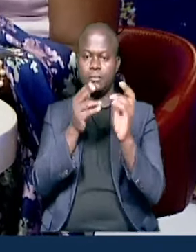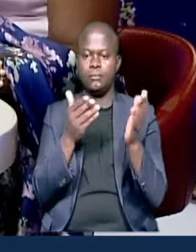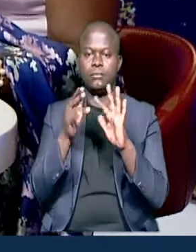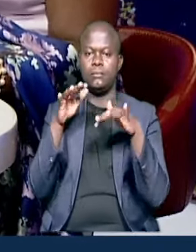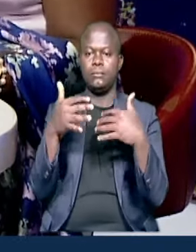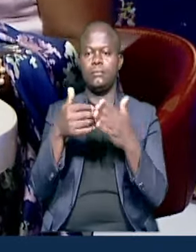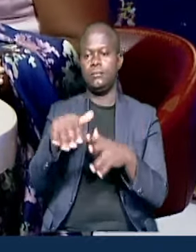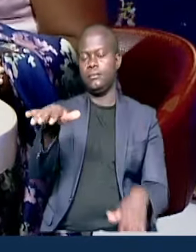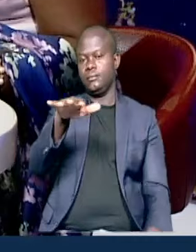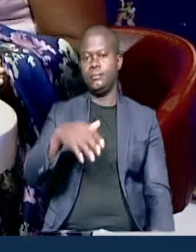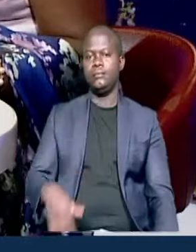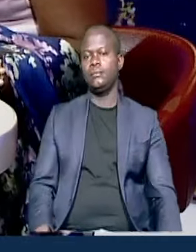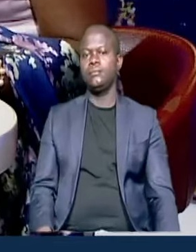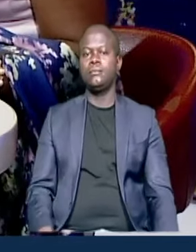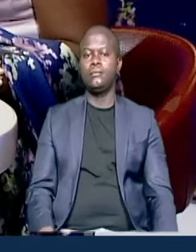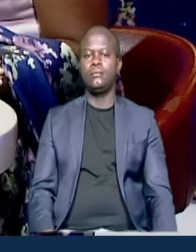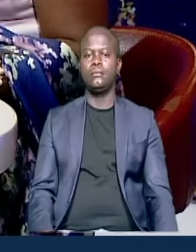gute aho kuri stade?